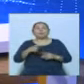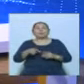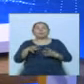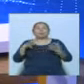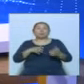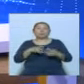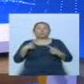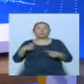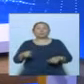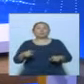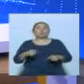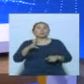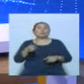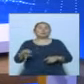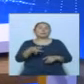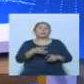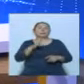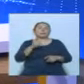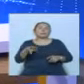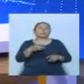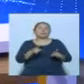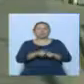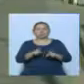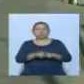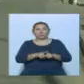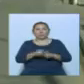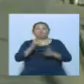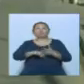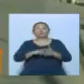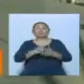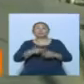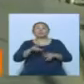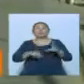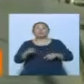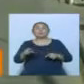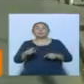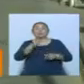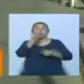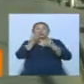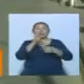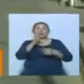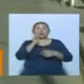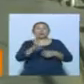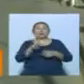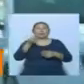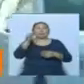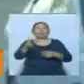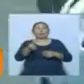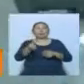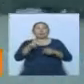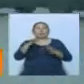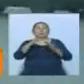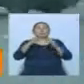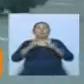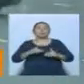но и в автобусах, следующих в Муналинский и Тупкарганский районы. Причиной тому является подделка электронных чеков и оплата по